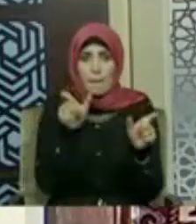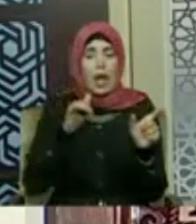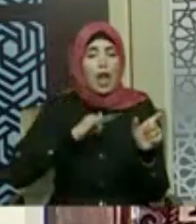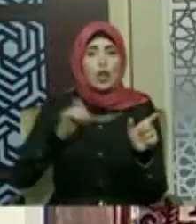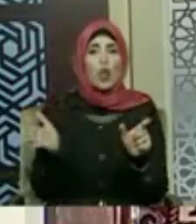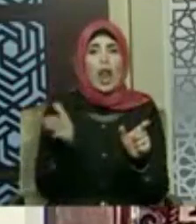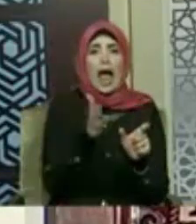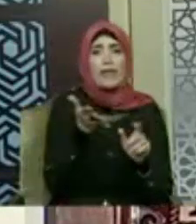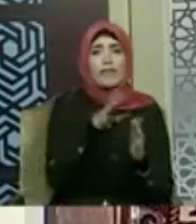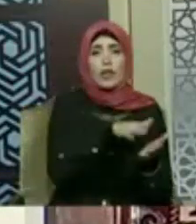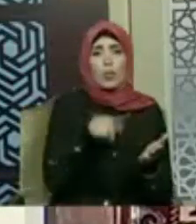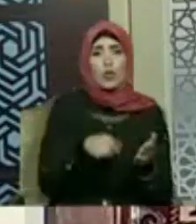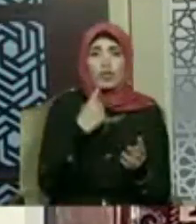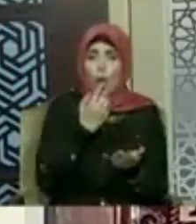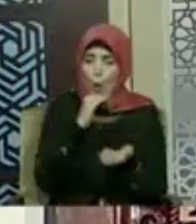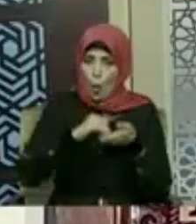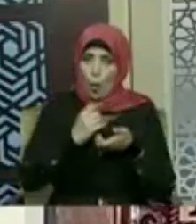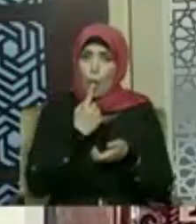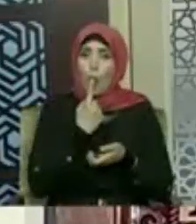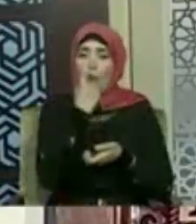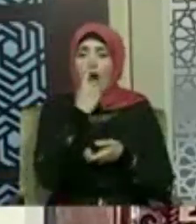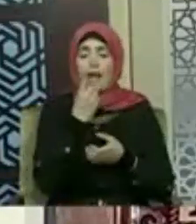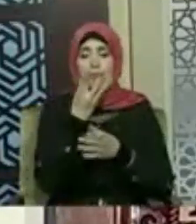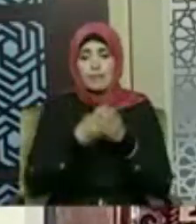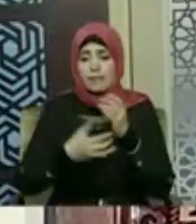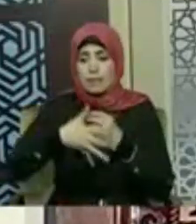ونعهد بالتمام إلى بنينا.